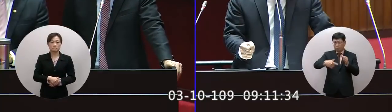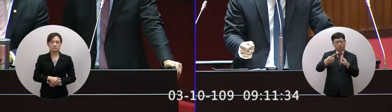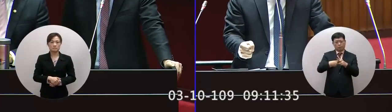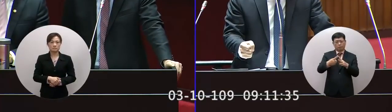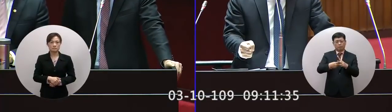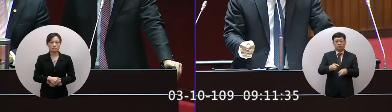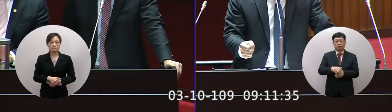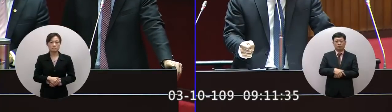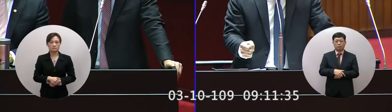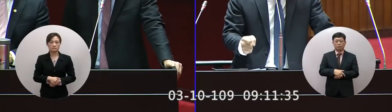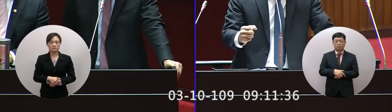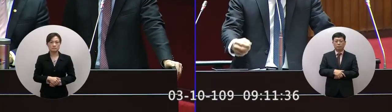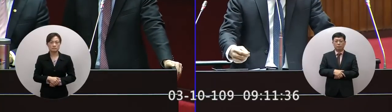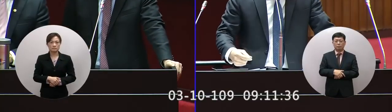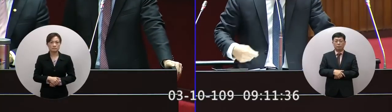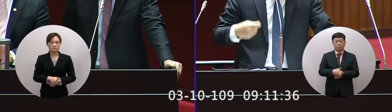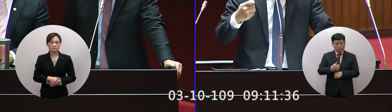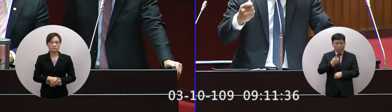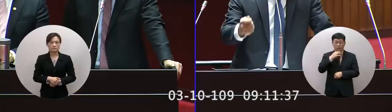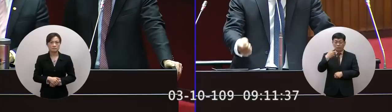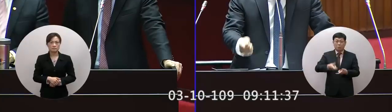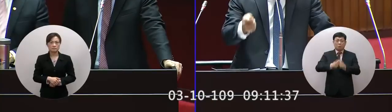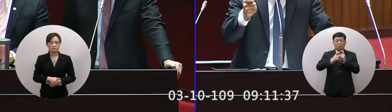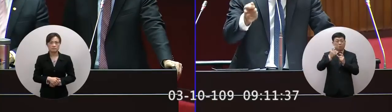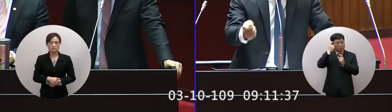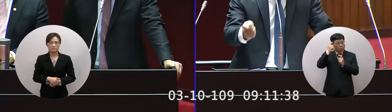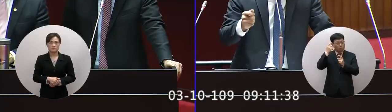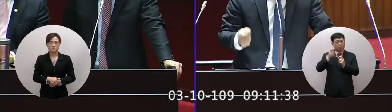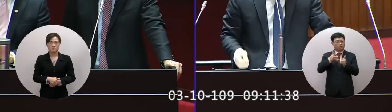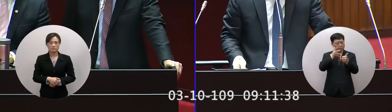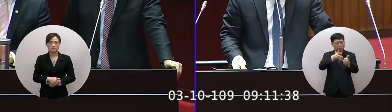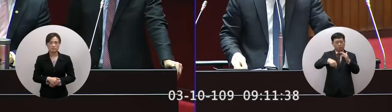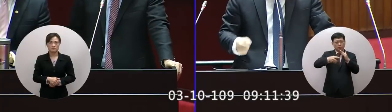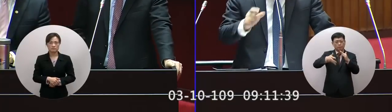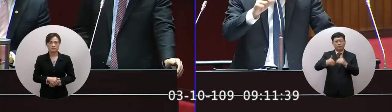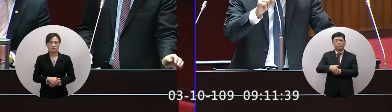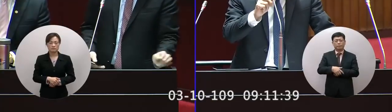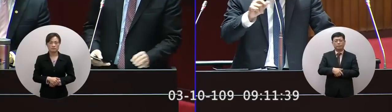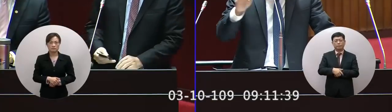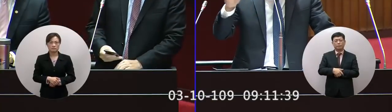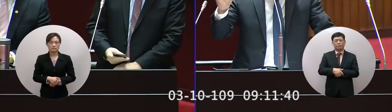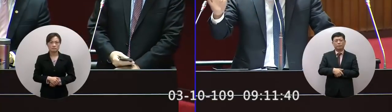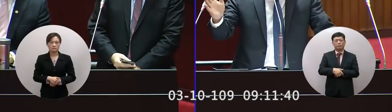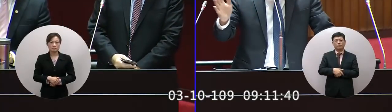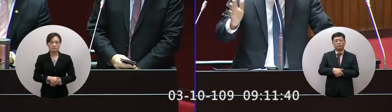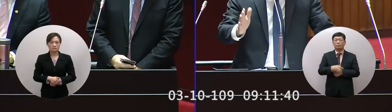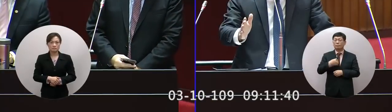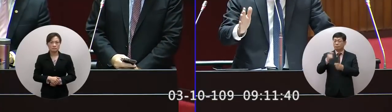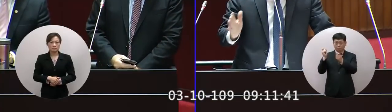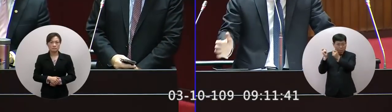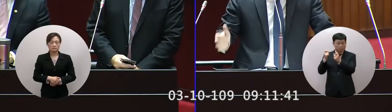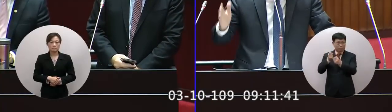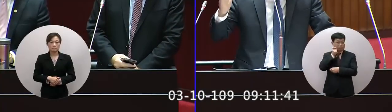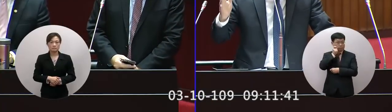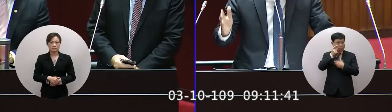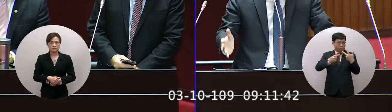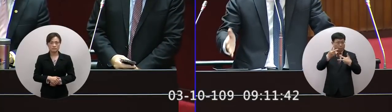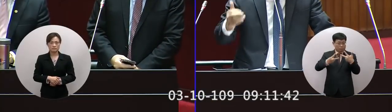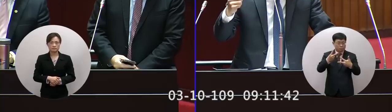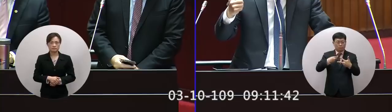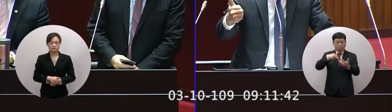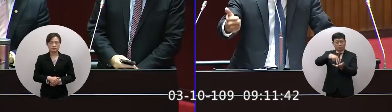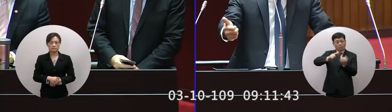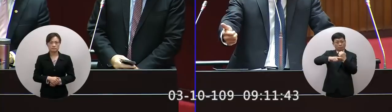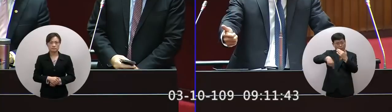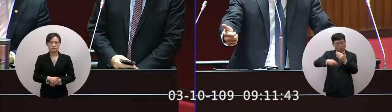小。所以再回过头来，是我今天要请教院长，就是说我们最近这一两个礼拜，立法